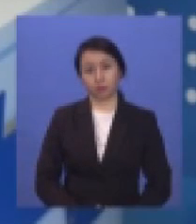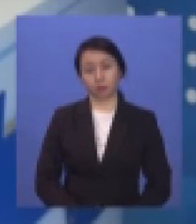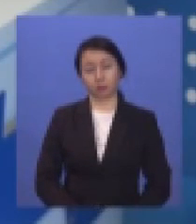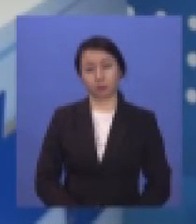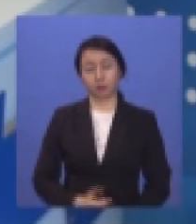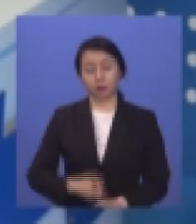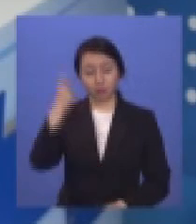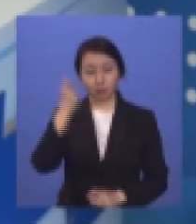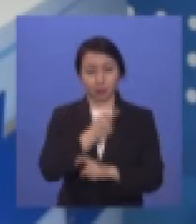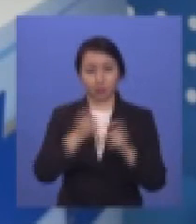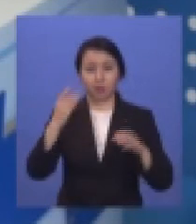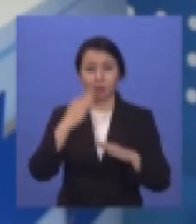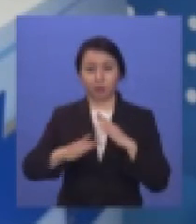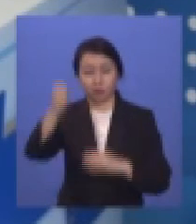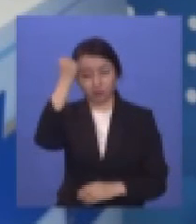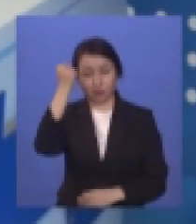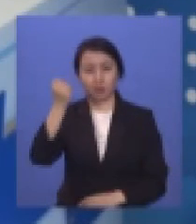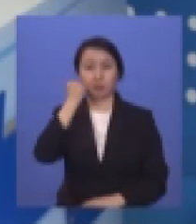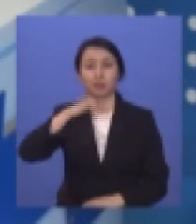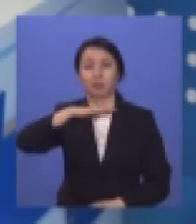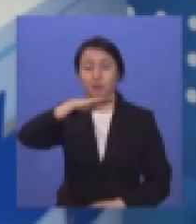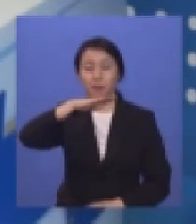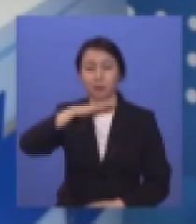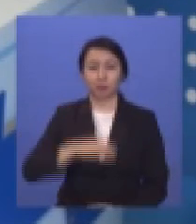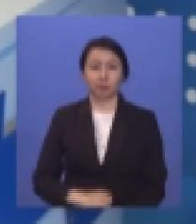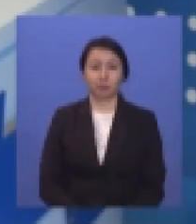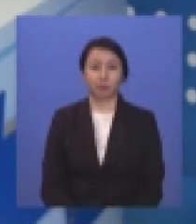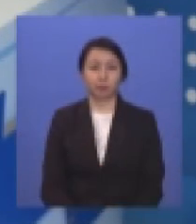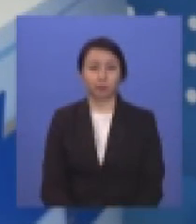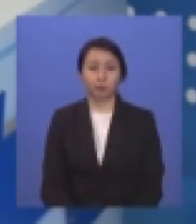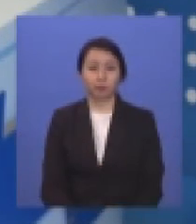На этом наш выпуск подошел к концу. Всего доброго и до встречи в эфире.